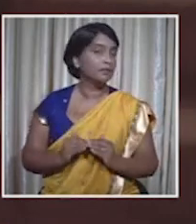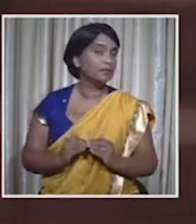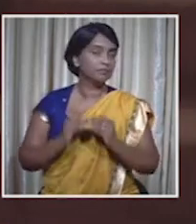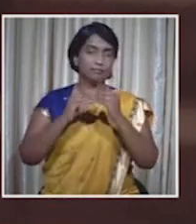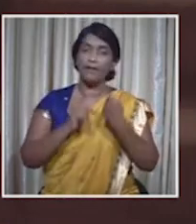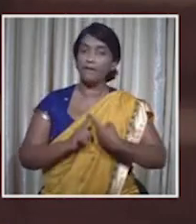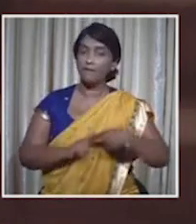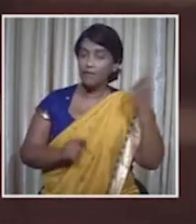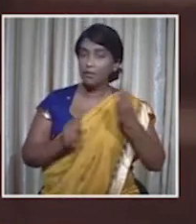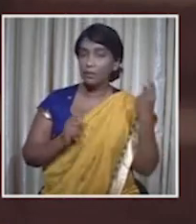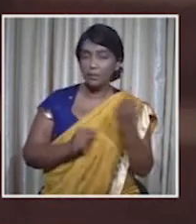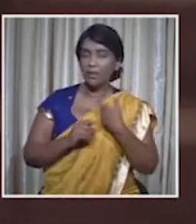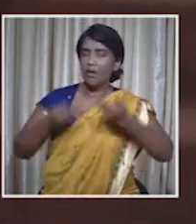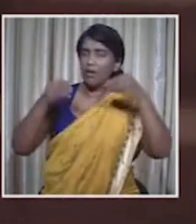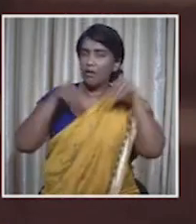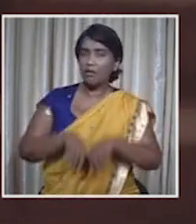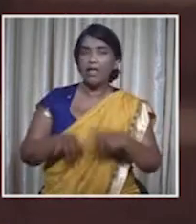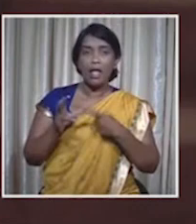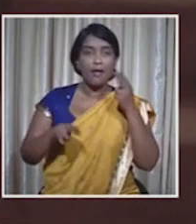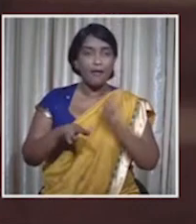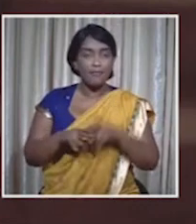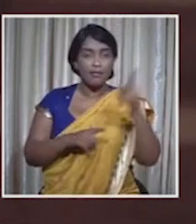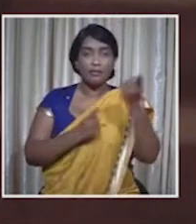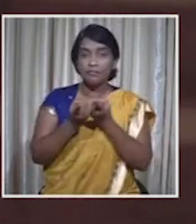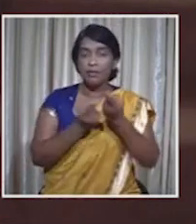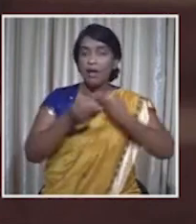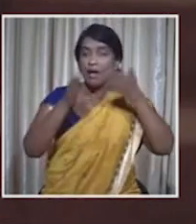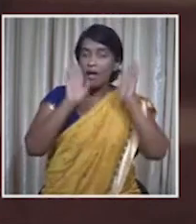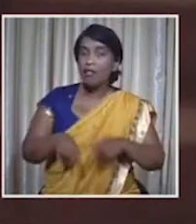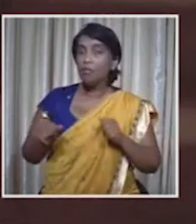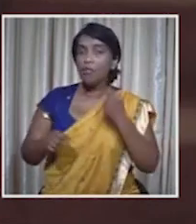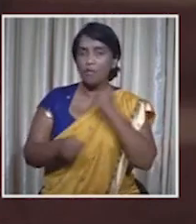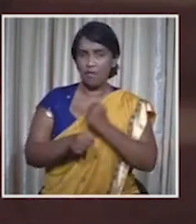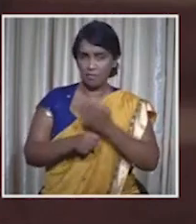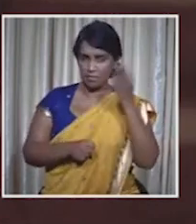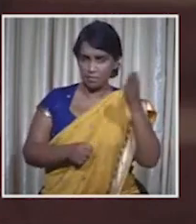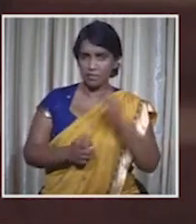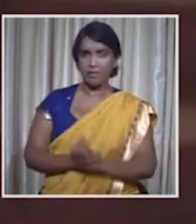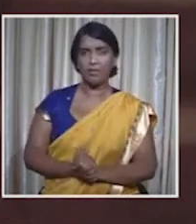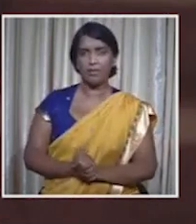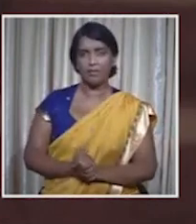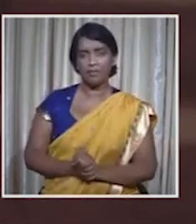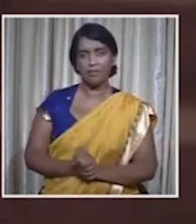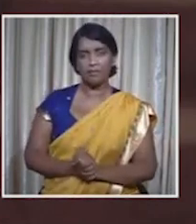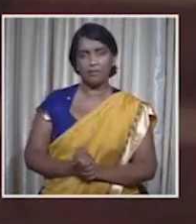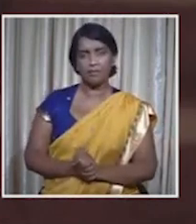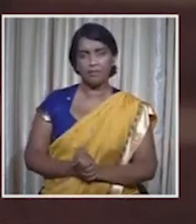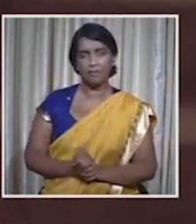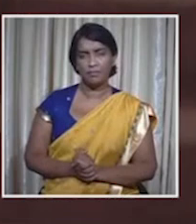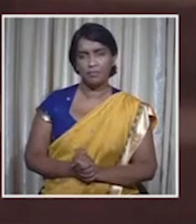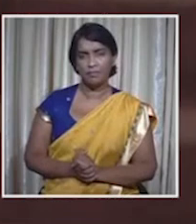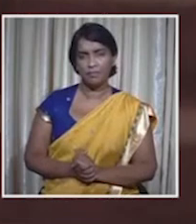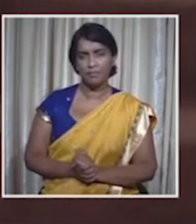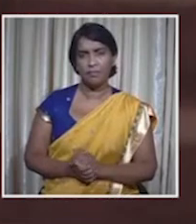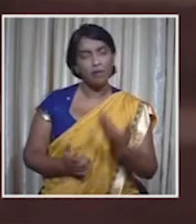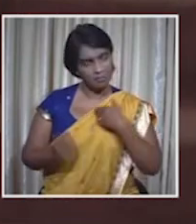ආර්ථික වර්ධන වේගය අන්තිම දැනට ගේන්නේ කියන්නේ ඇෆ්ගනිස්තානෙත් එක්ක තරගයට ගිය අන්තිම පැත්තට ඔබතුමාලගේ ආණ්ඩුව. මොකද්ද?